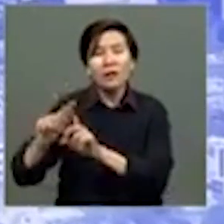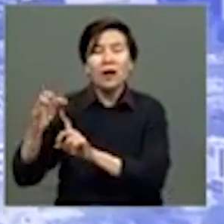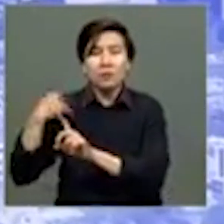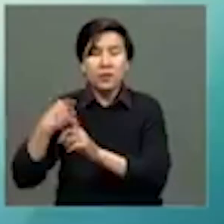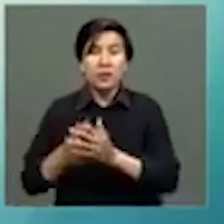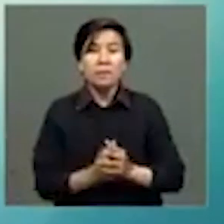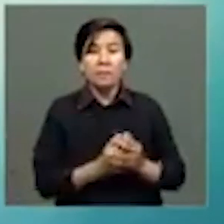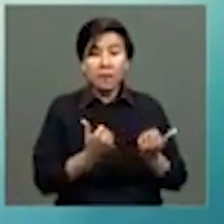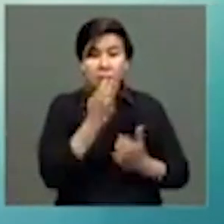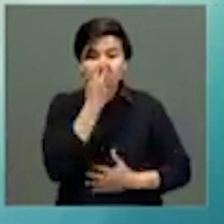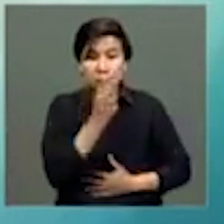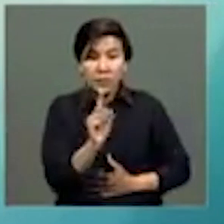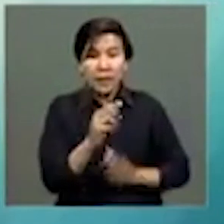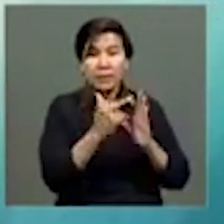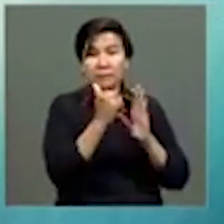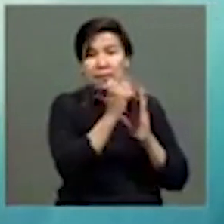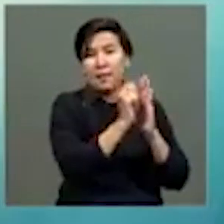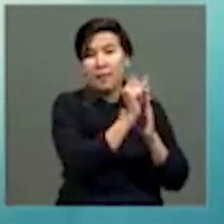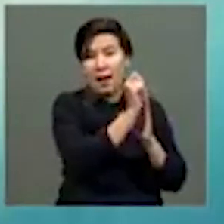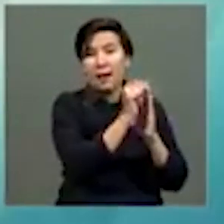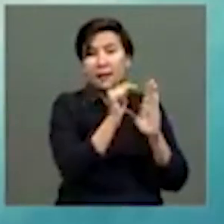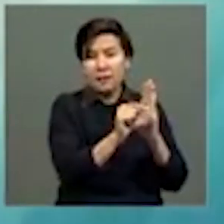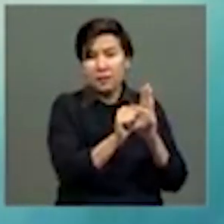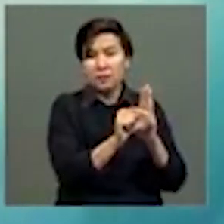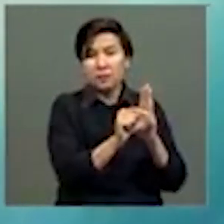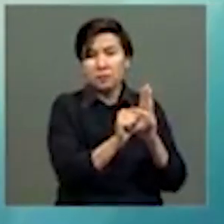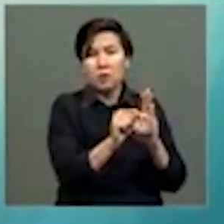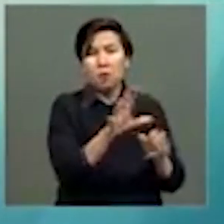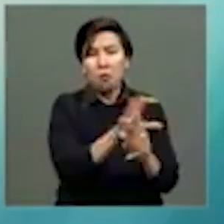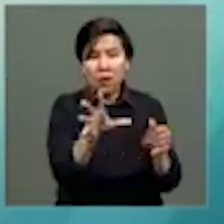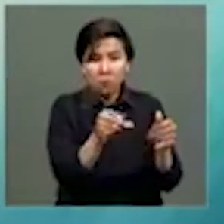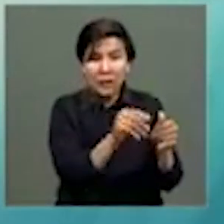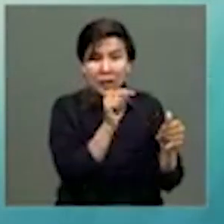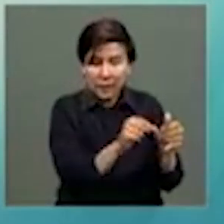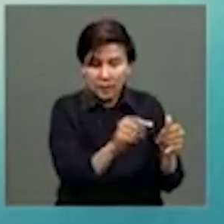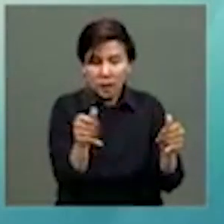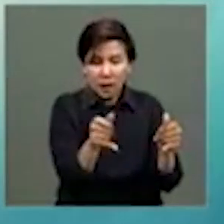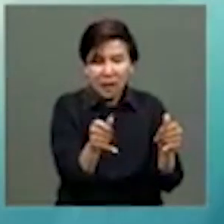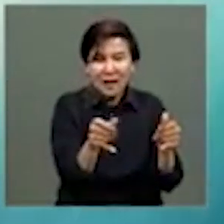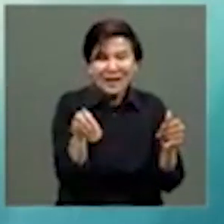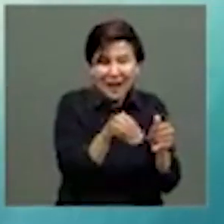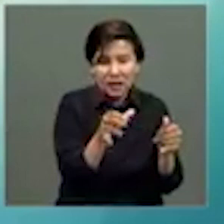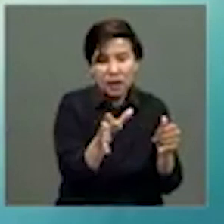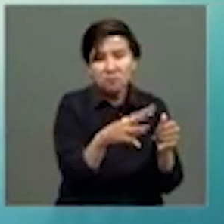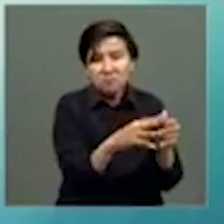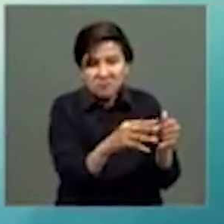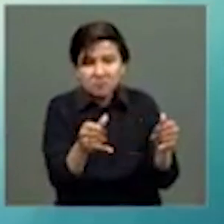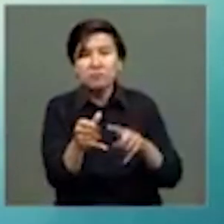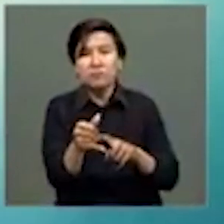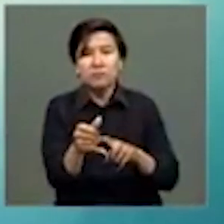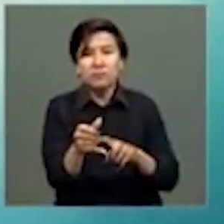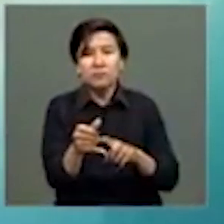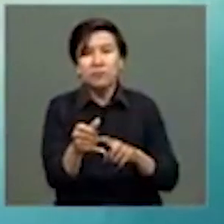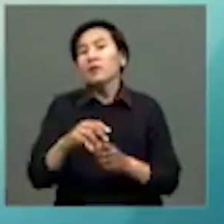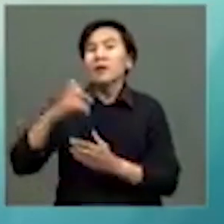ายก็เป็นผู้ที่มีผู้เป็นผู้ที่สัมผัสผู้ป่วยด้วยค่ะในส่วนของผู้ที่เดินทางมาจ